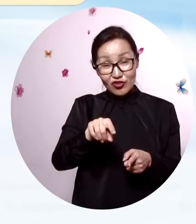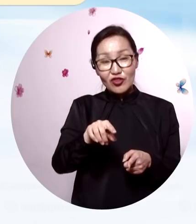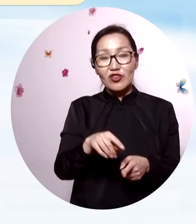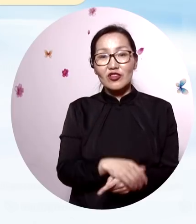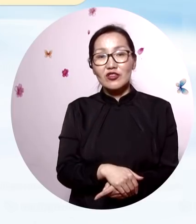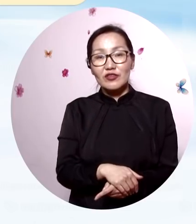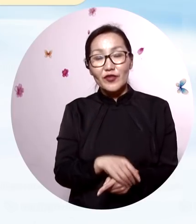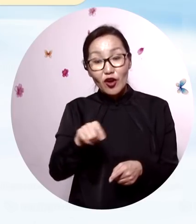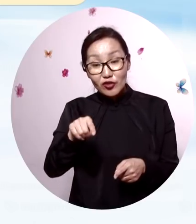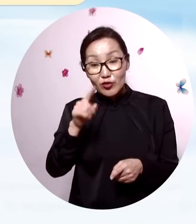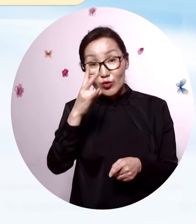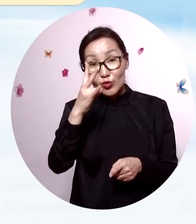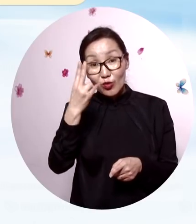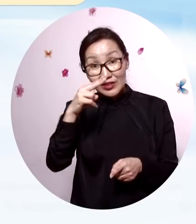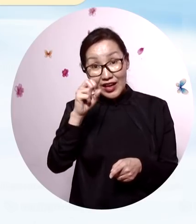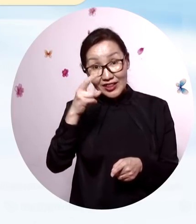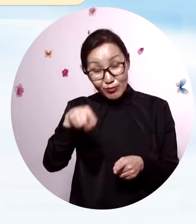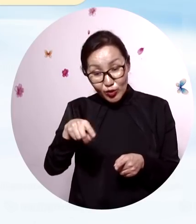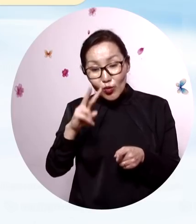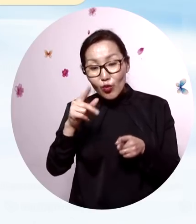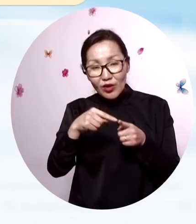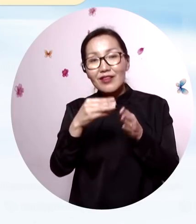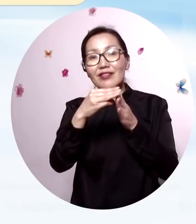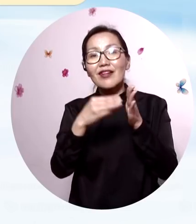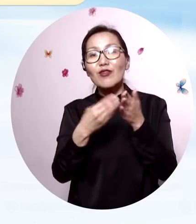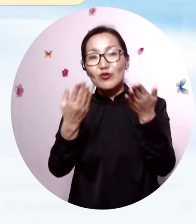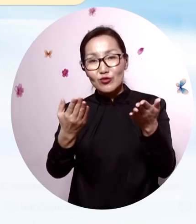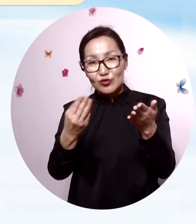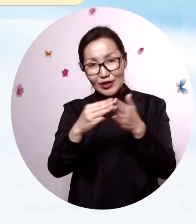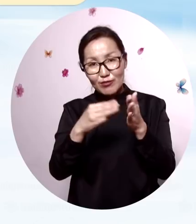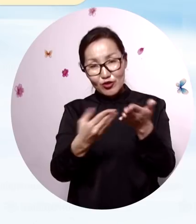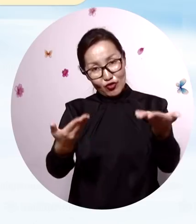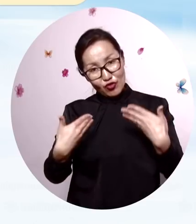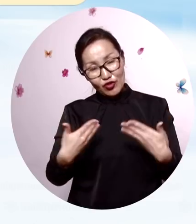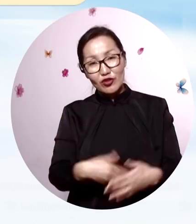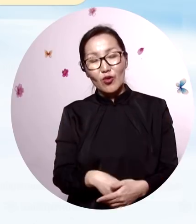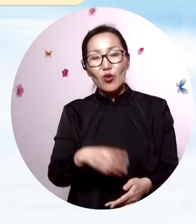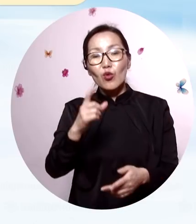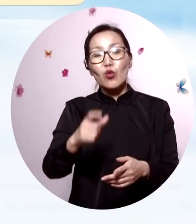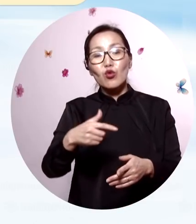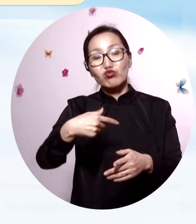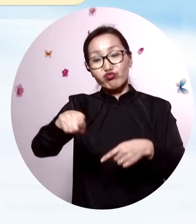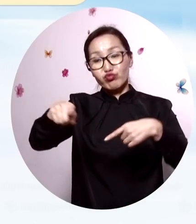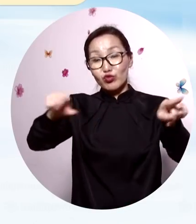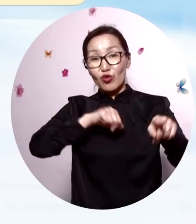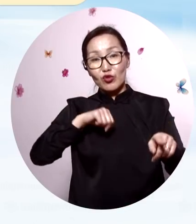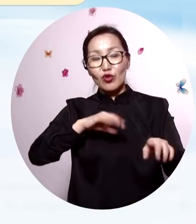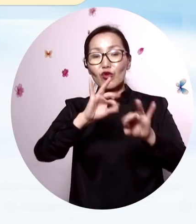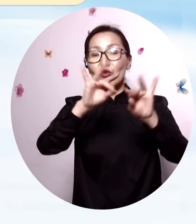За, хэлцүүгээ тайлбарлаад хэлцэд орсон үг таамаглахыг бол хүүхэд бүр янз бүрээр таамаглаж байгаа учраас багш нь